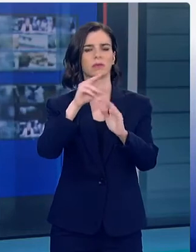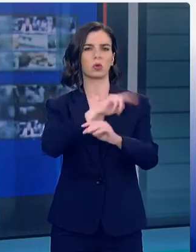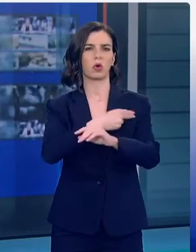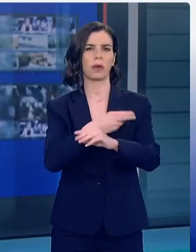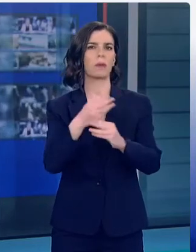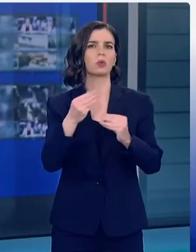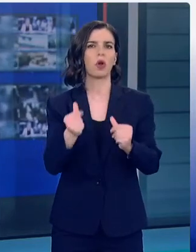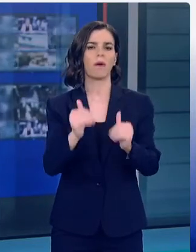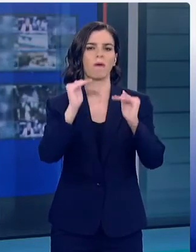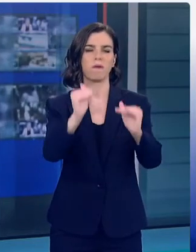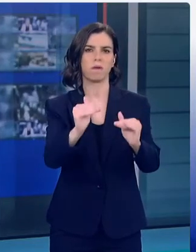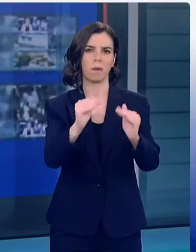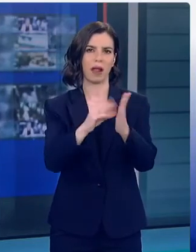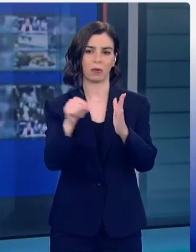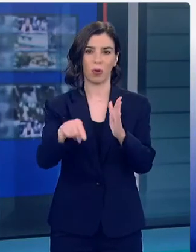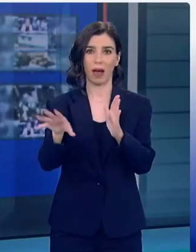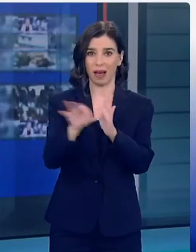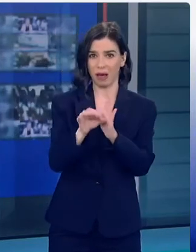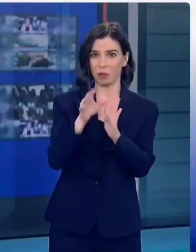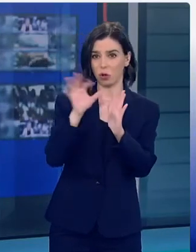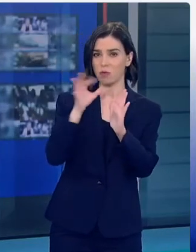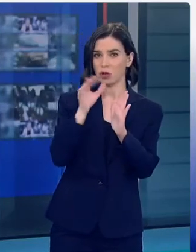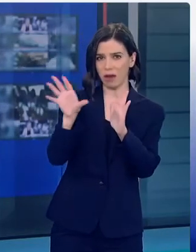τρόπο θα το κάνετε αυτό?